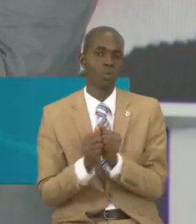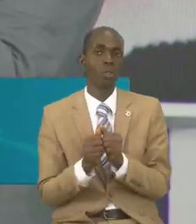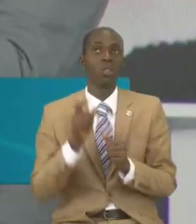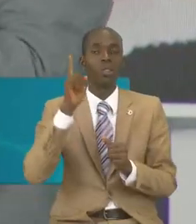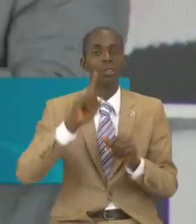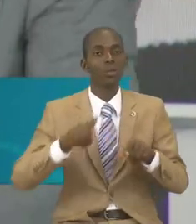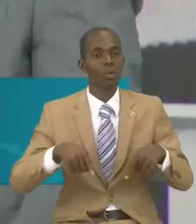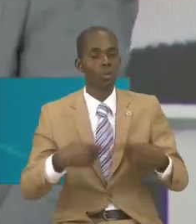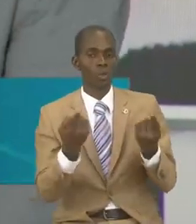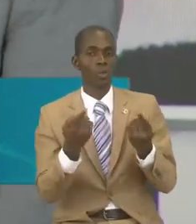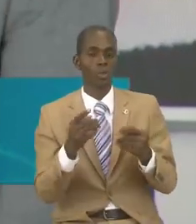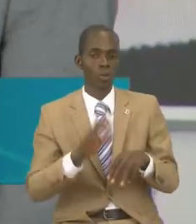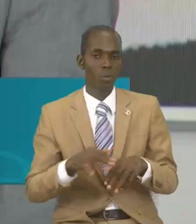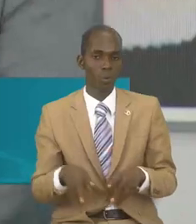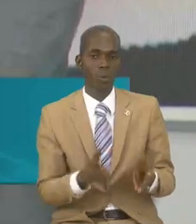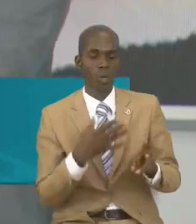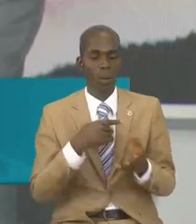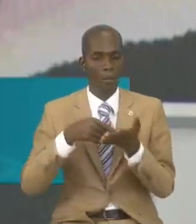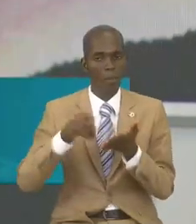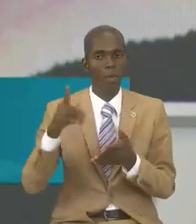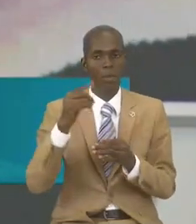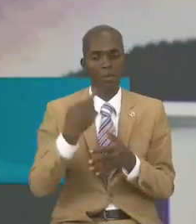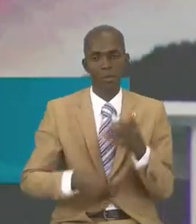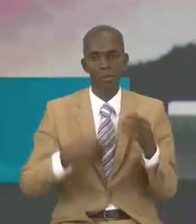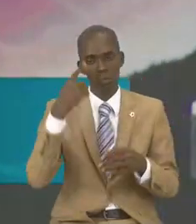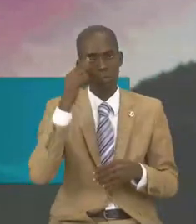a enduré et il a payé le prix.